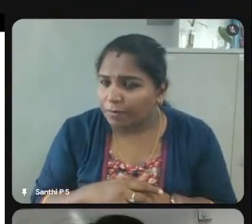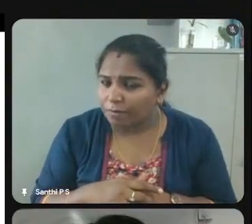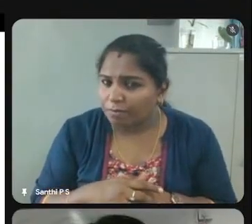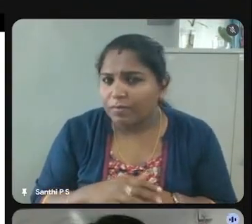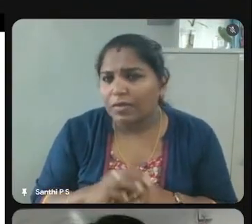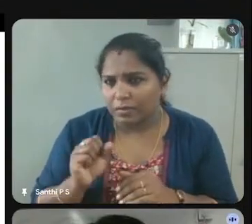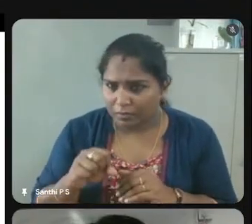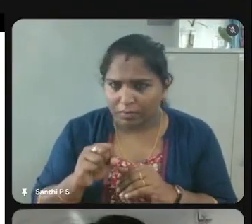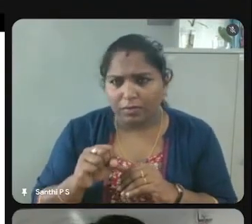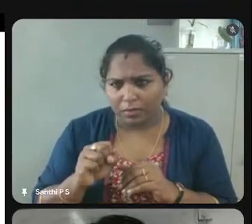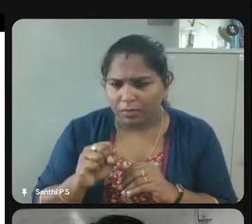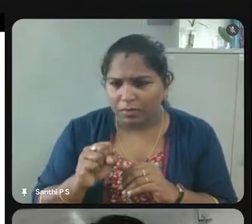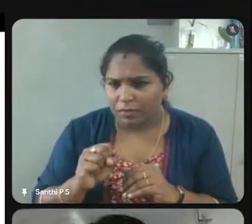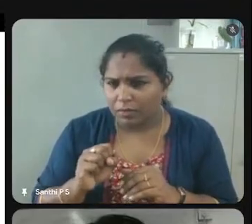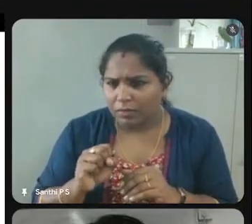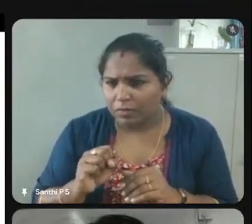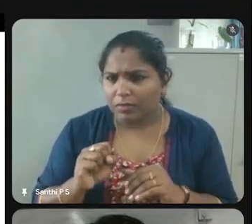അങ്ങനെ തന്നെ.